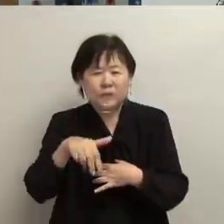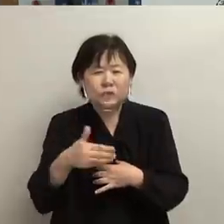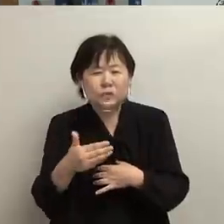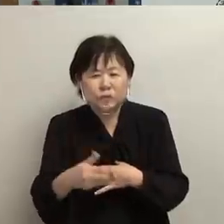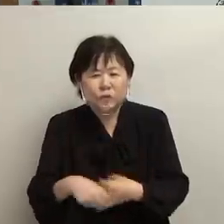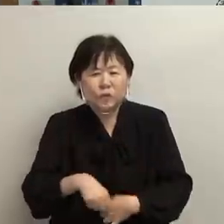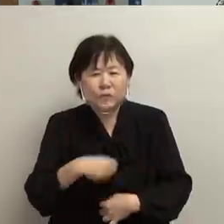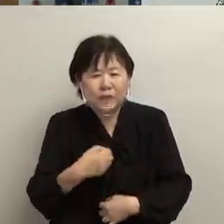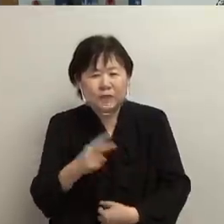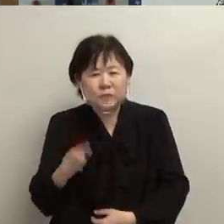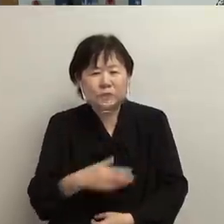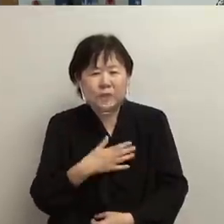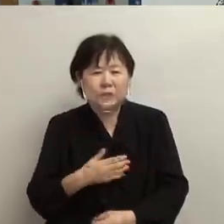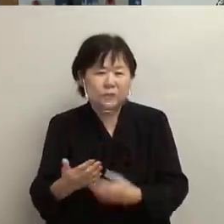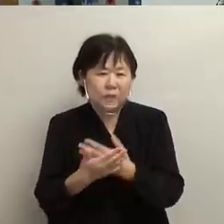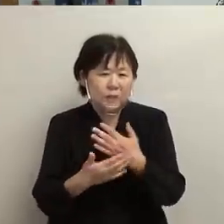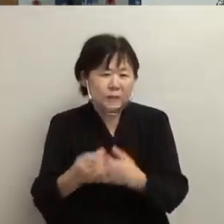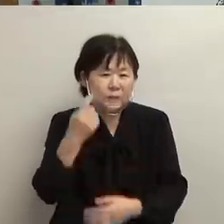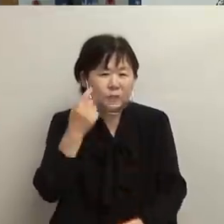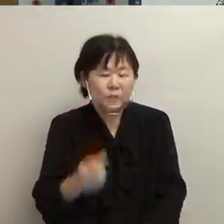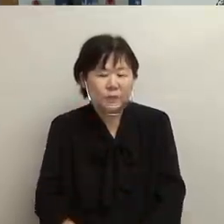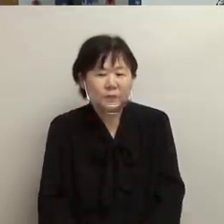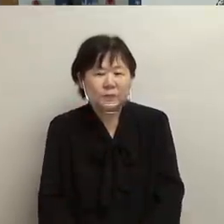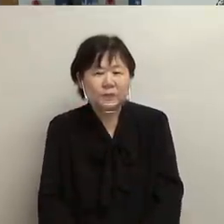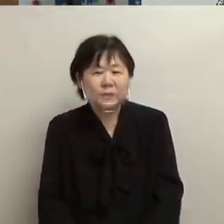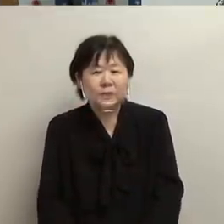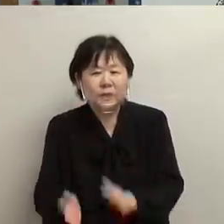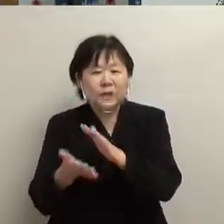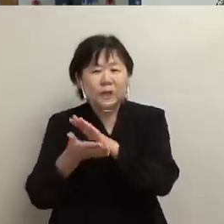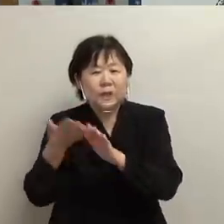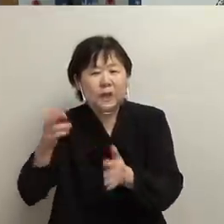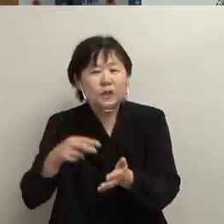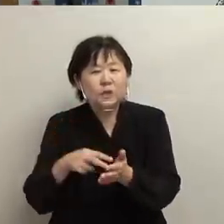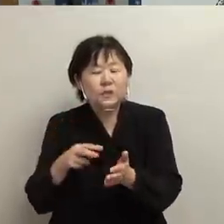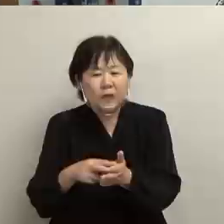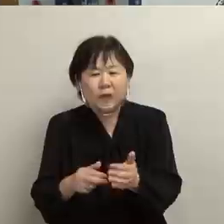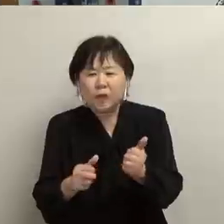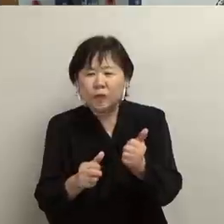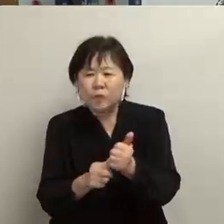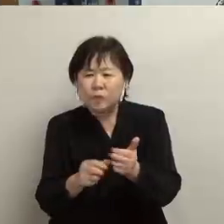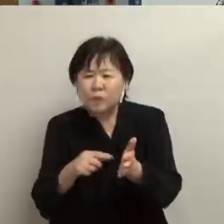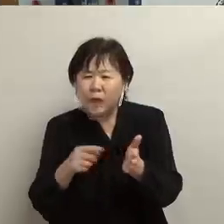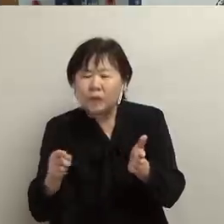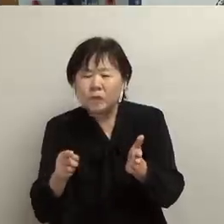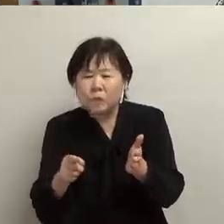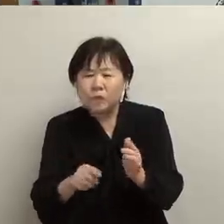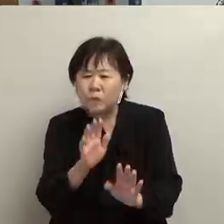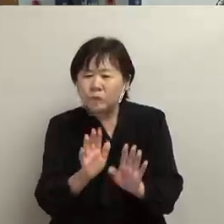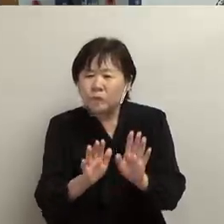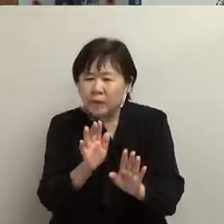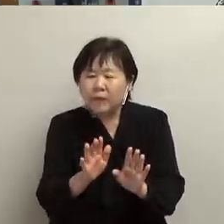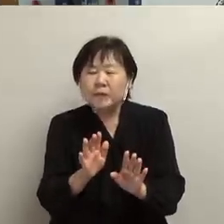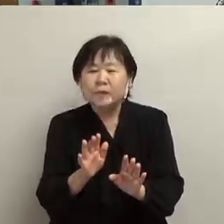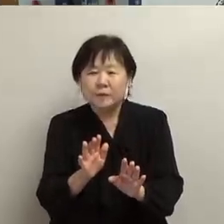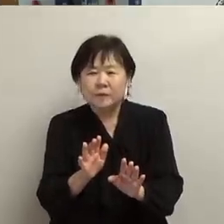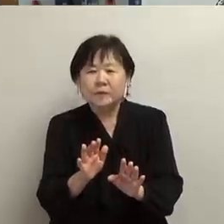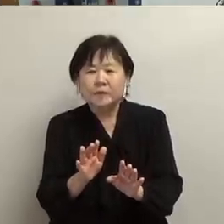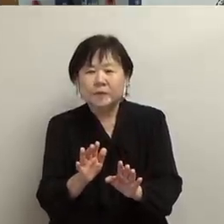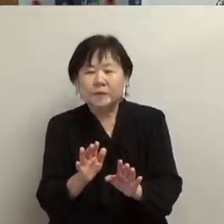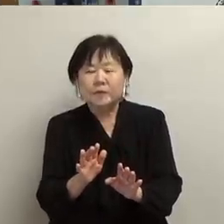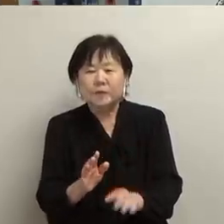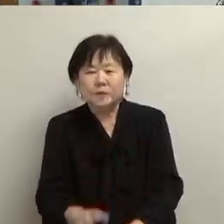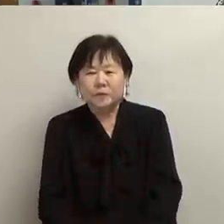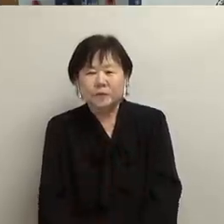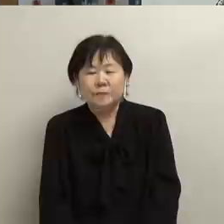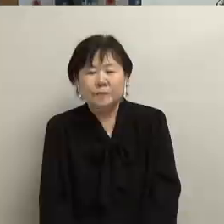だよ重要だと思うんですけれども県としてですね副反応の相乗をまあ直通のその頃タクシー